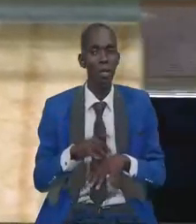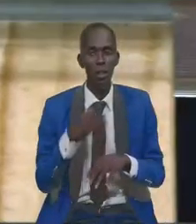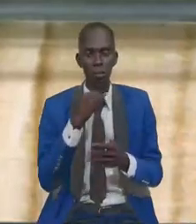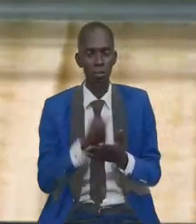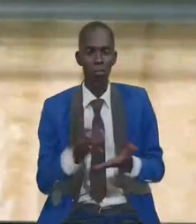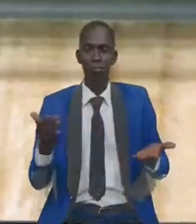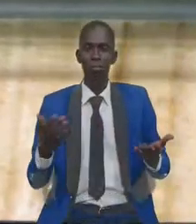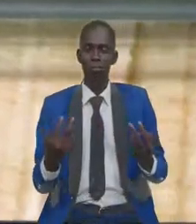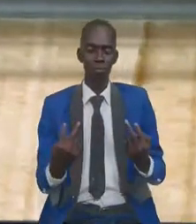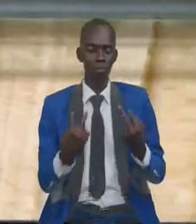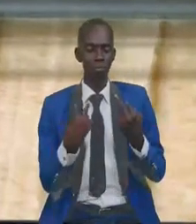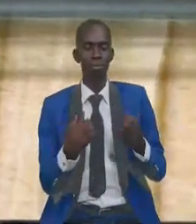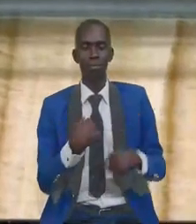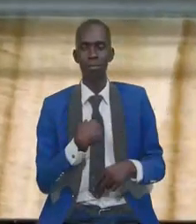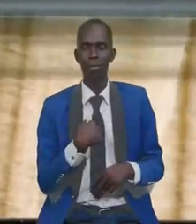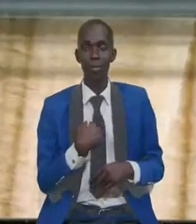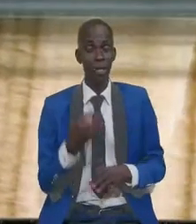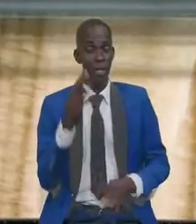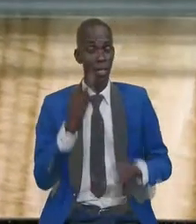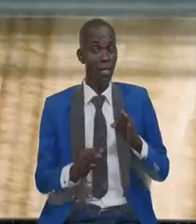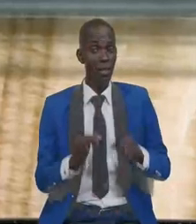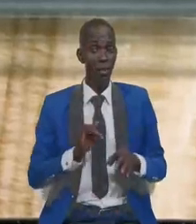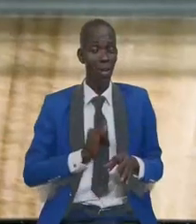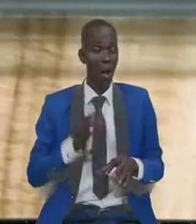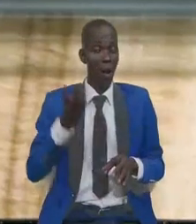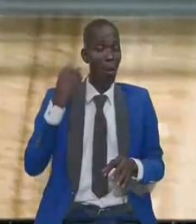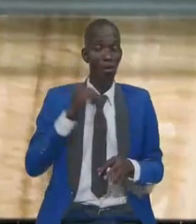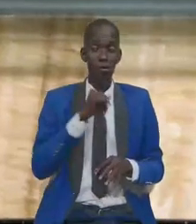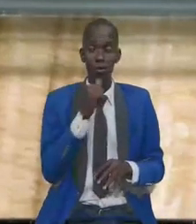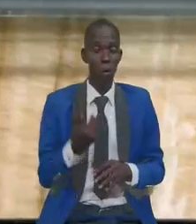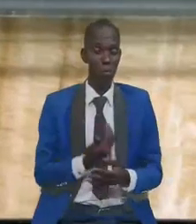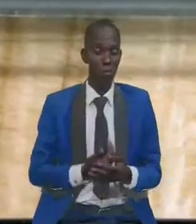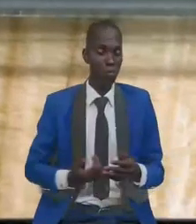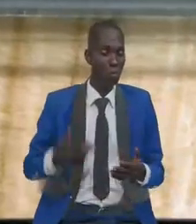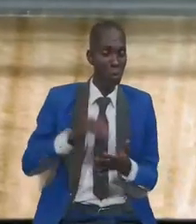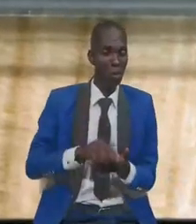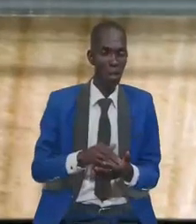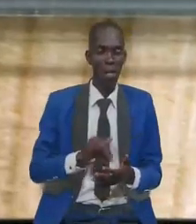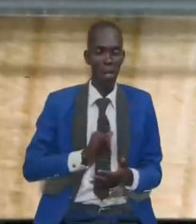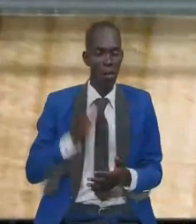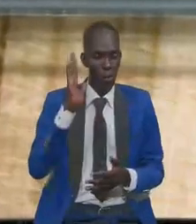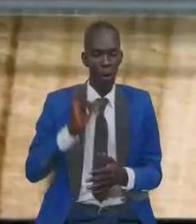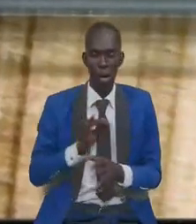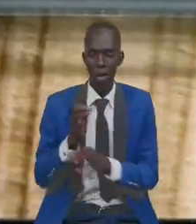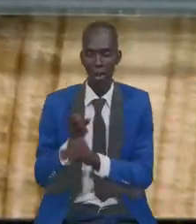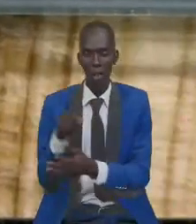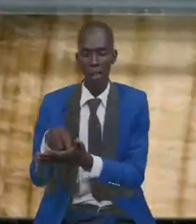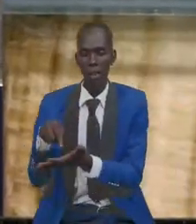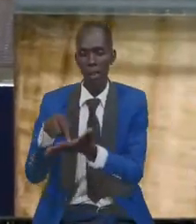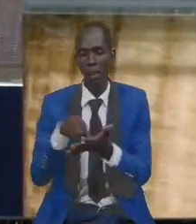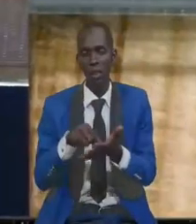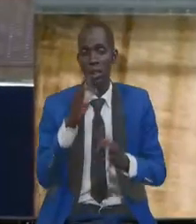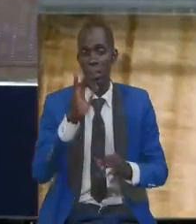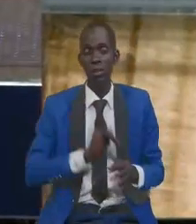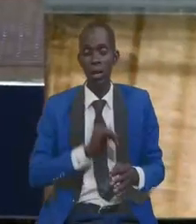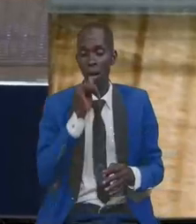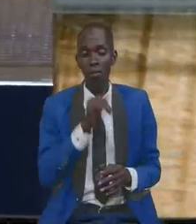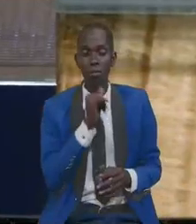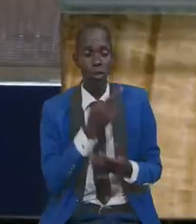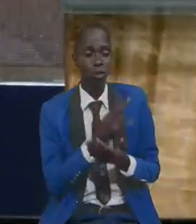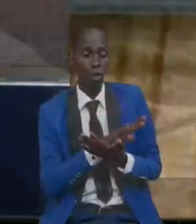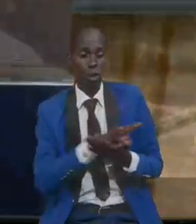suis. Et si je n'étais pas né de nouveau, est-ce que je vais avoir ceci? Si je n'étais pas juste, est-ce que j'allais avoir ceci? Ok. Toi tu